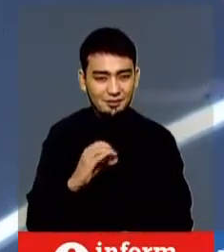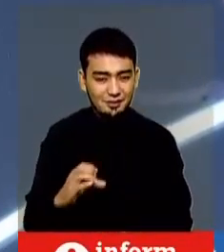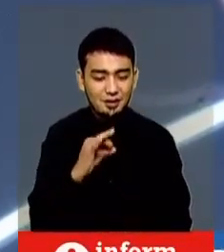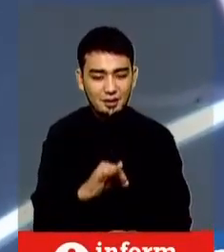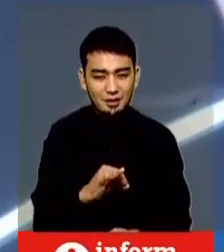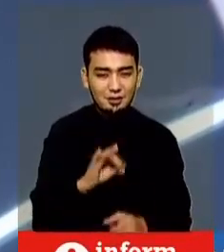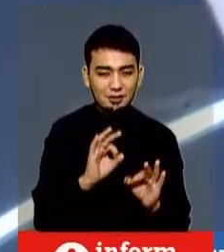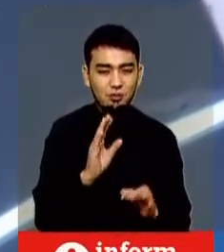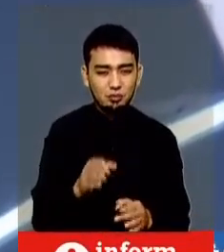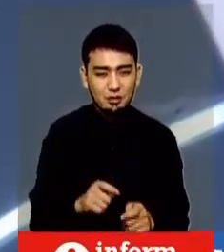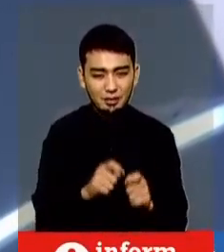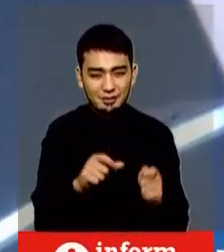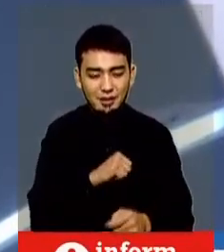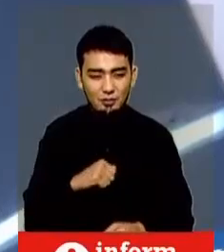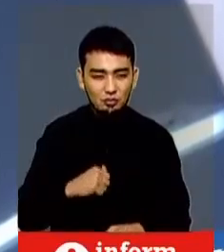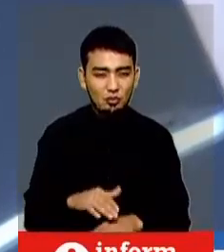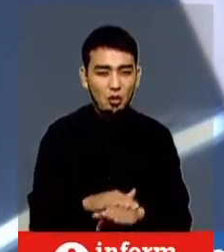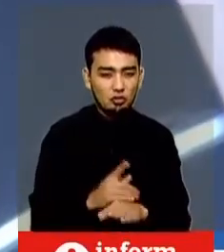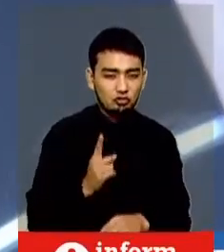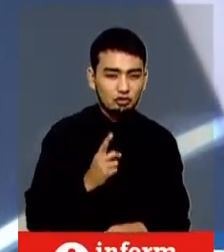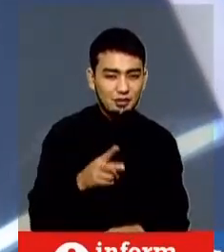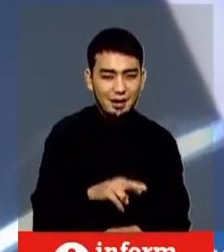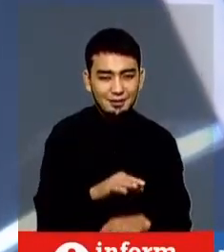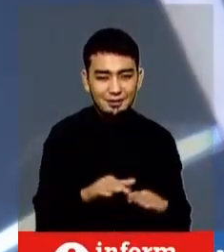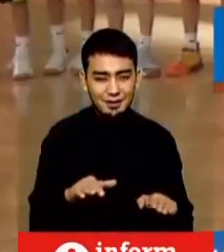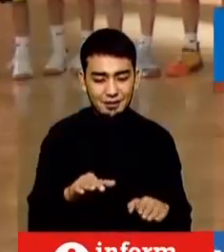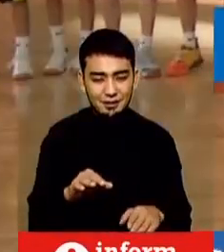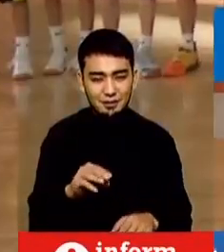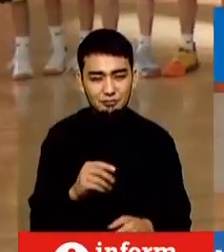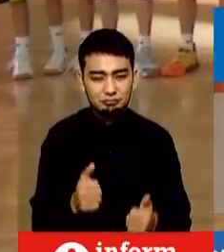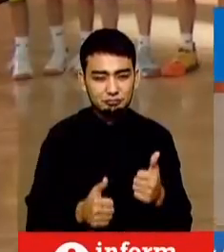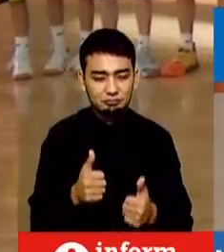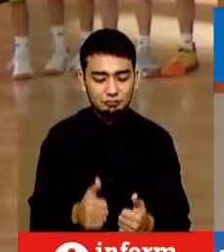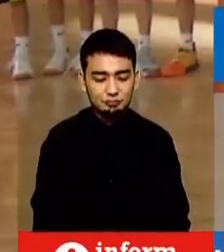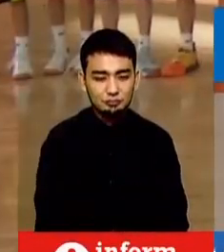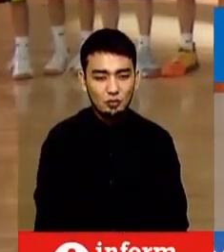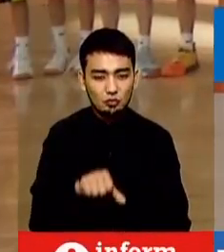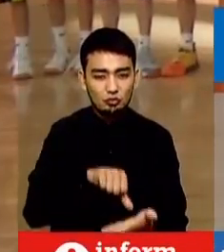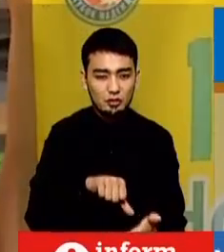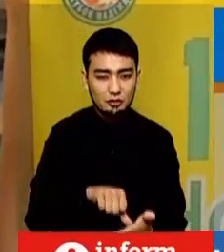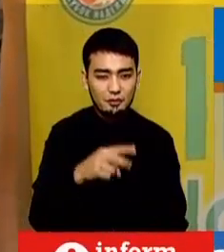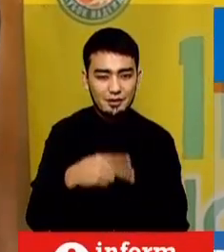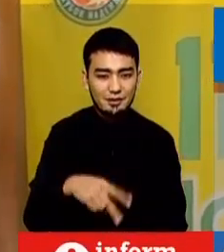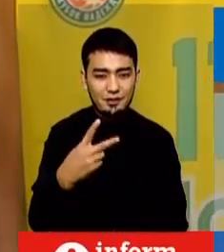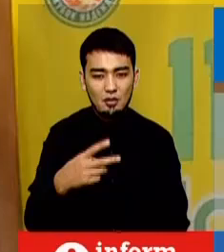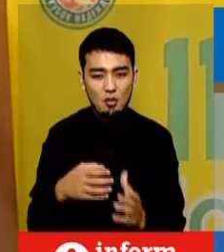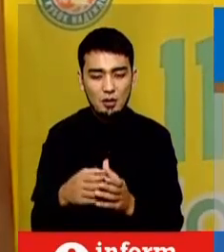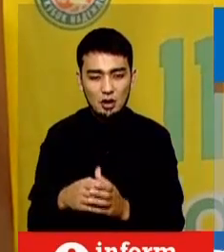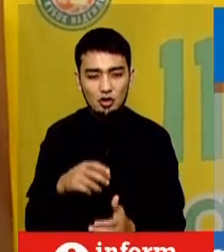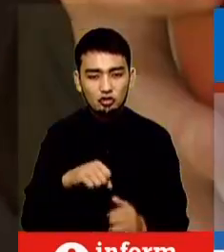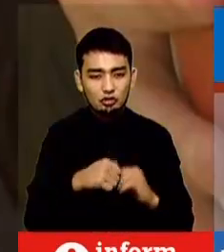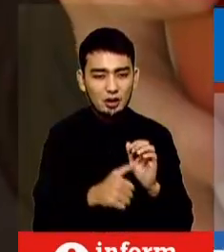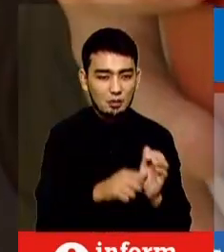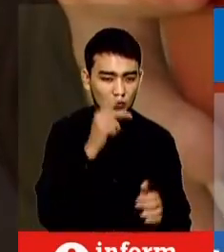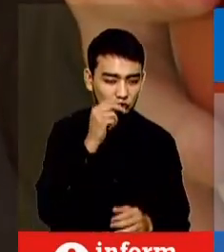как прошло открытие самого долгожданного для детей турнира. В соревновании участвуют 22 команды, 16 мужских и